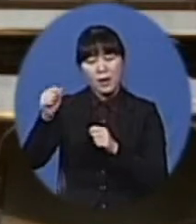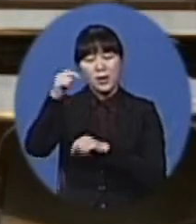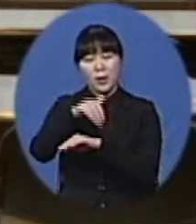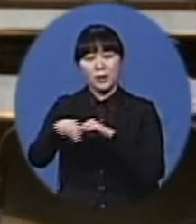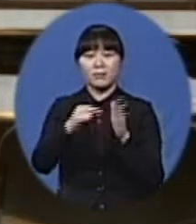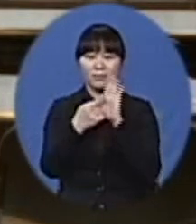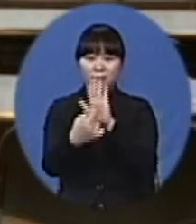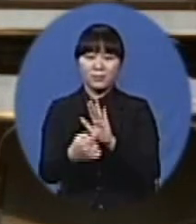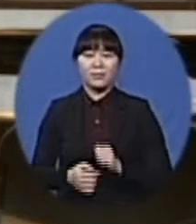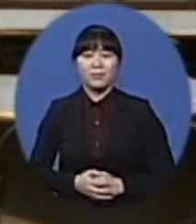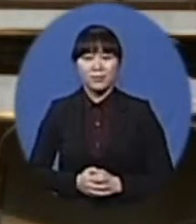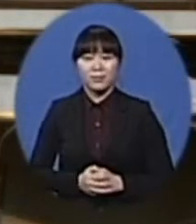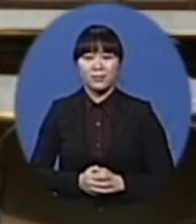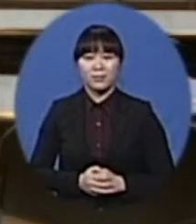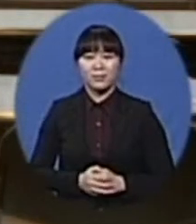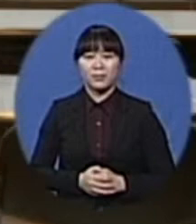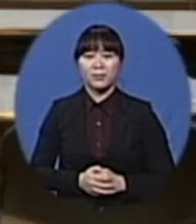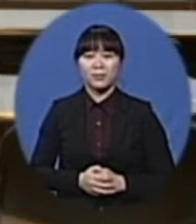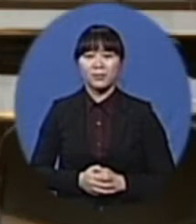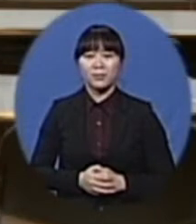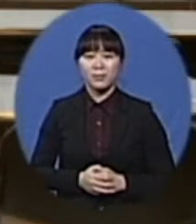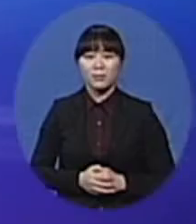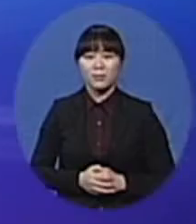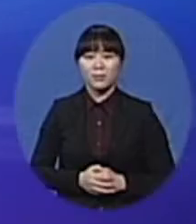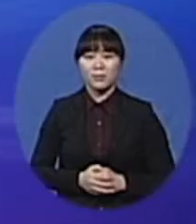방침입니다. 복지TV 뉴스 정유림입니다.